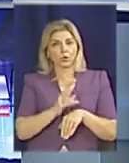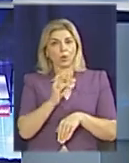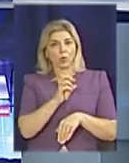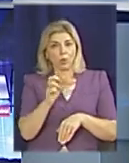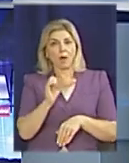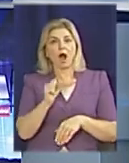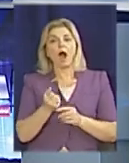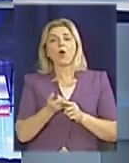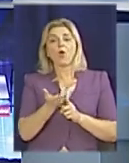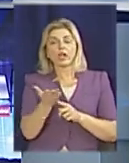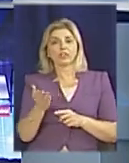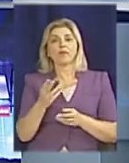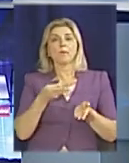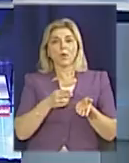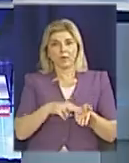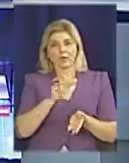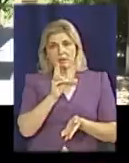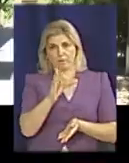кількості прописаних у квартирі людей.